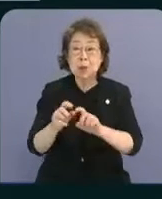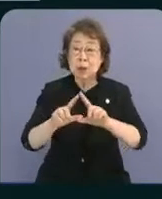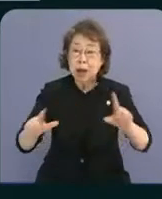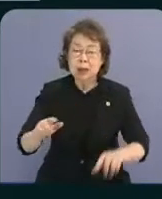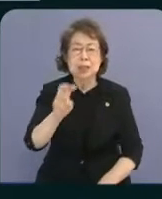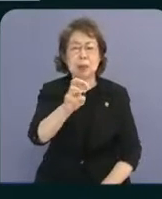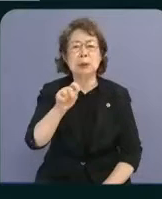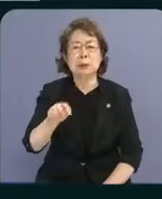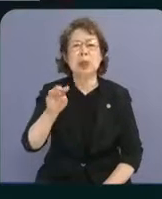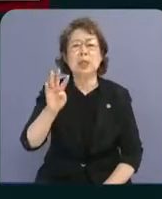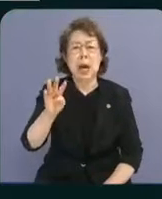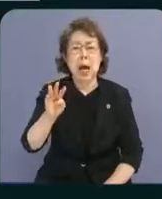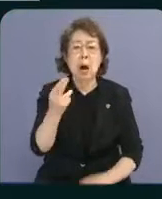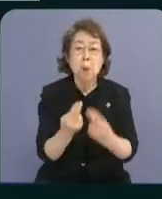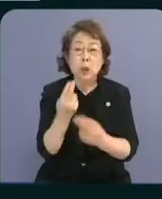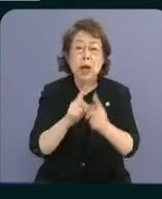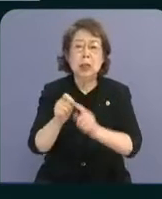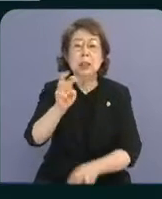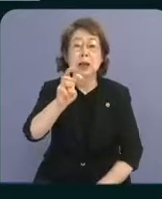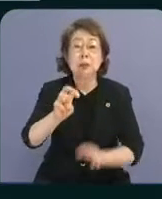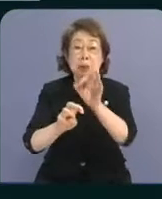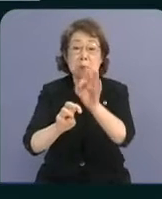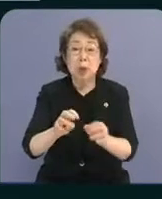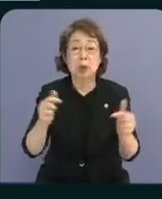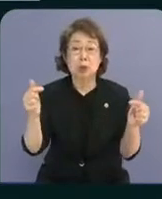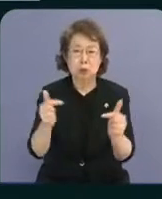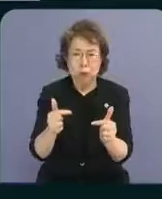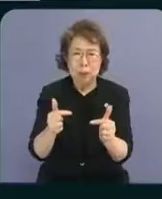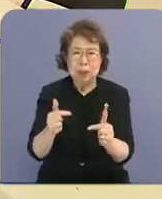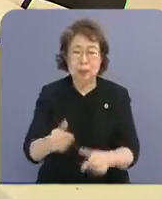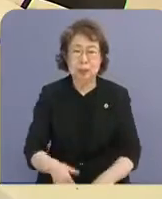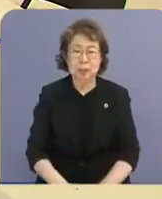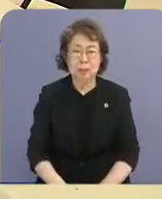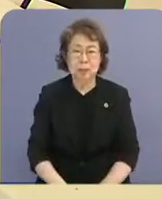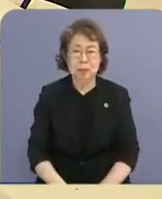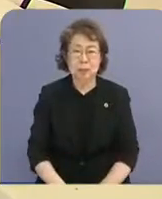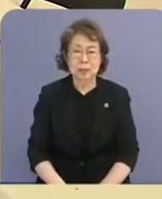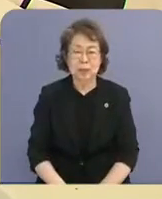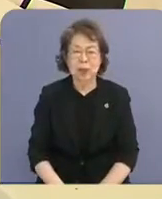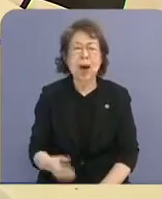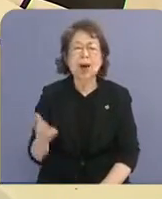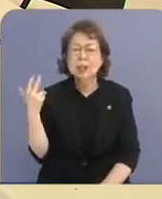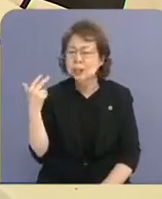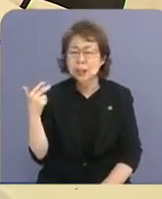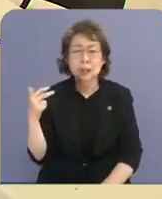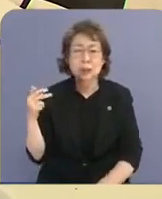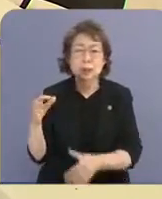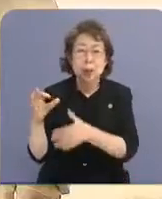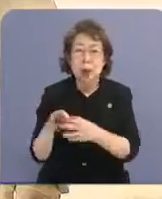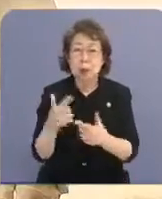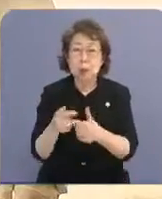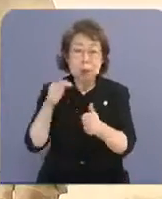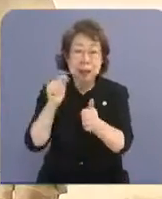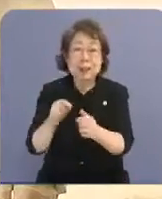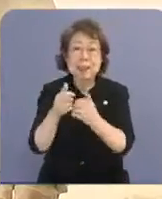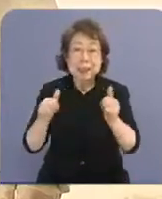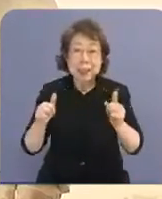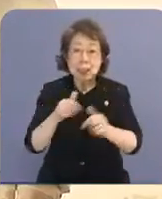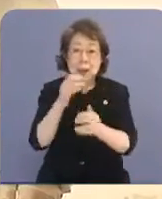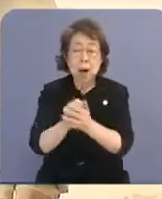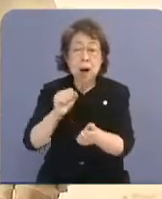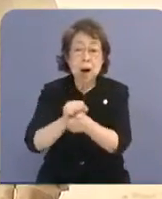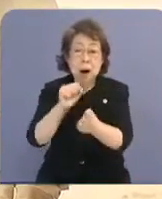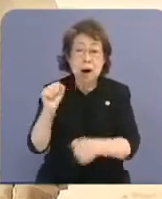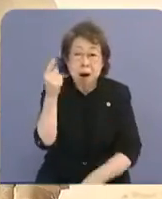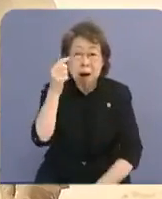30점 4명 보다 30% 정도 줄었습니다 하지만 지난 한주동안 부산 지어 확진 자 가운데 감염 원인이